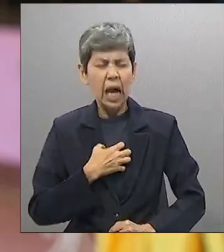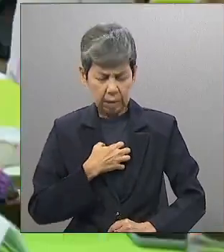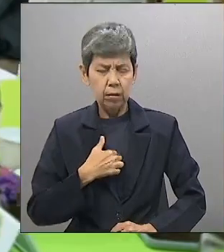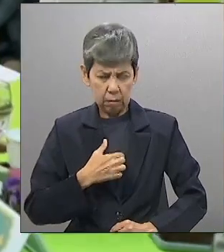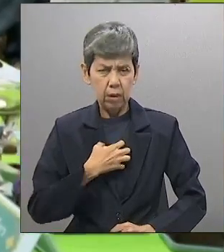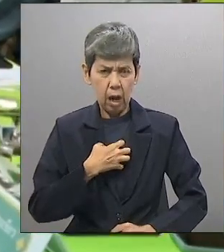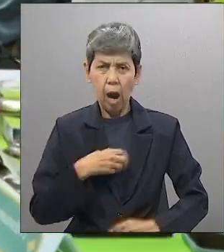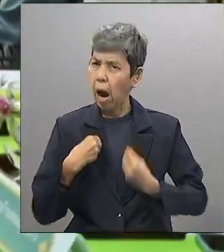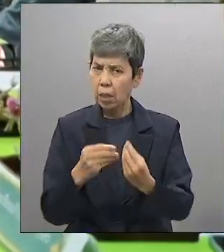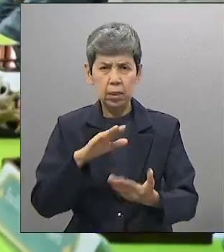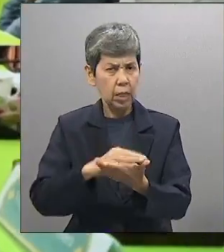ี้นะครั